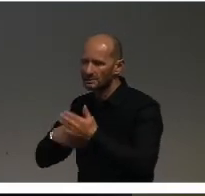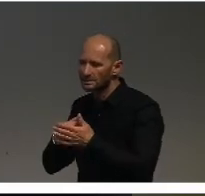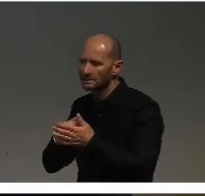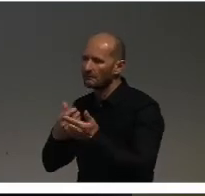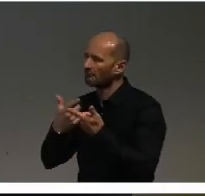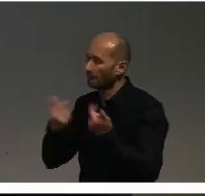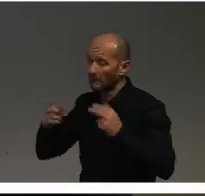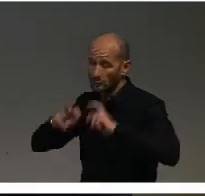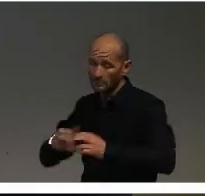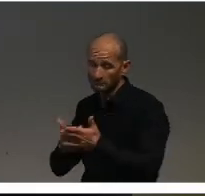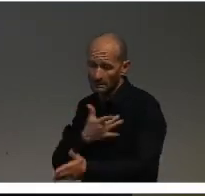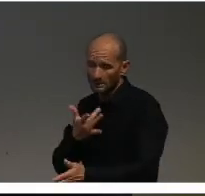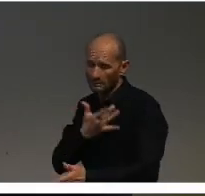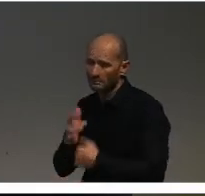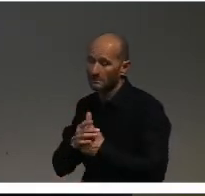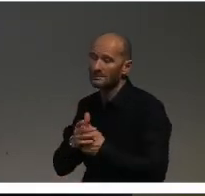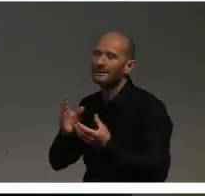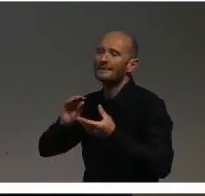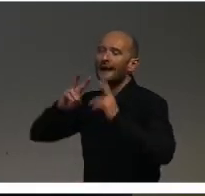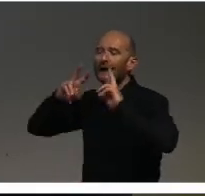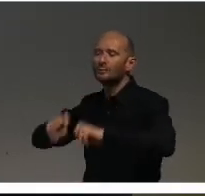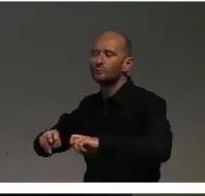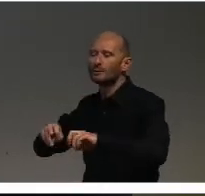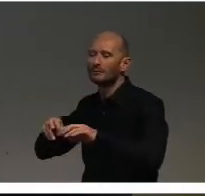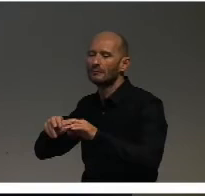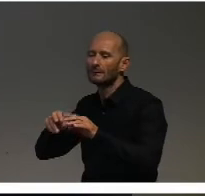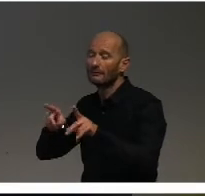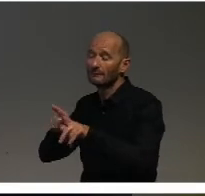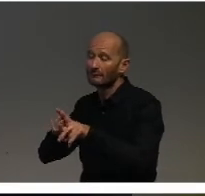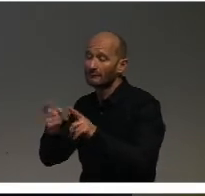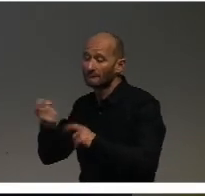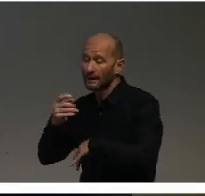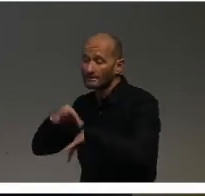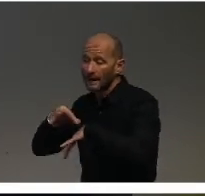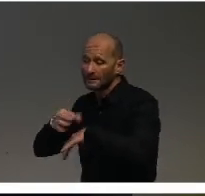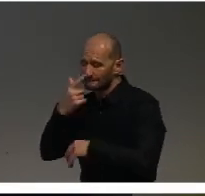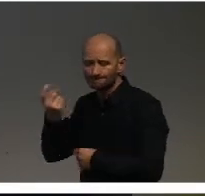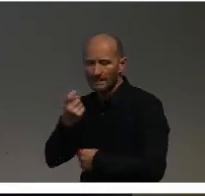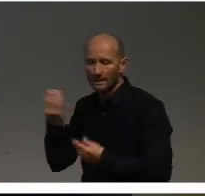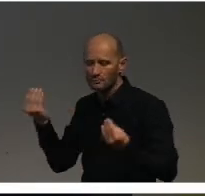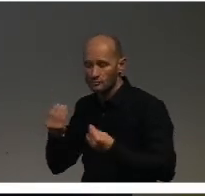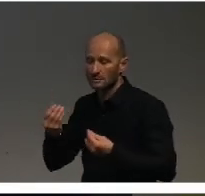principal problème de ces études épidémiologiques, c'est vraiment la caractérisation des expositions.